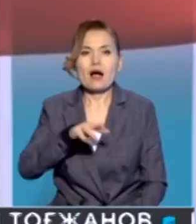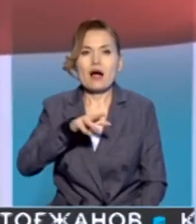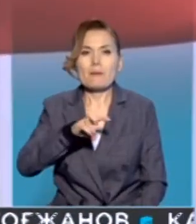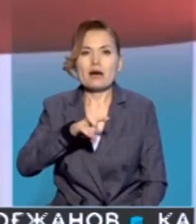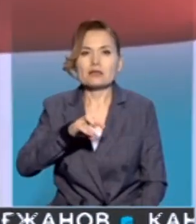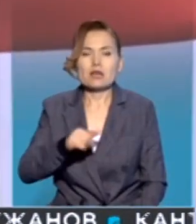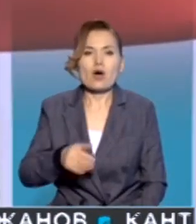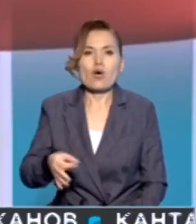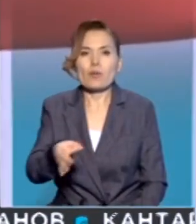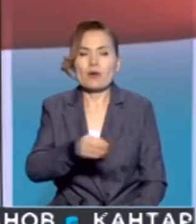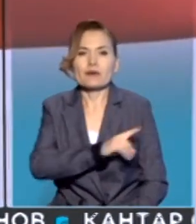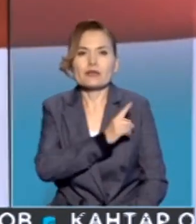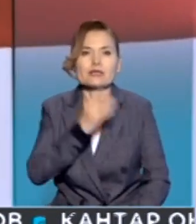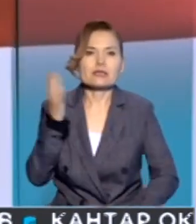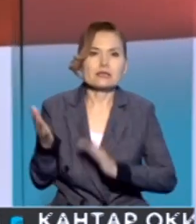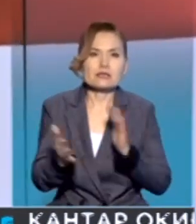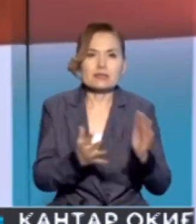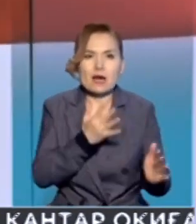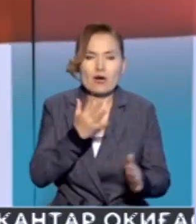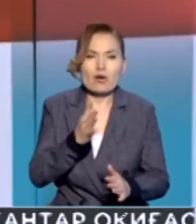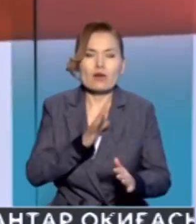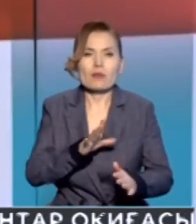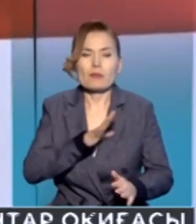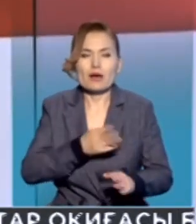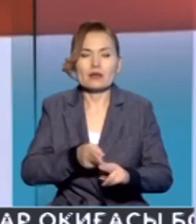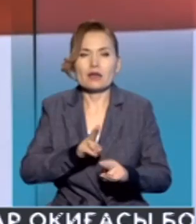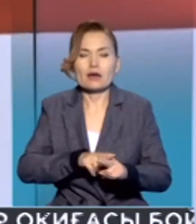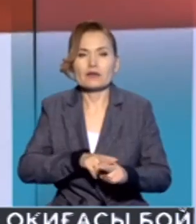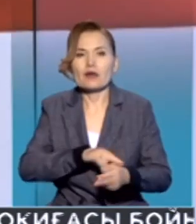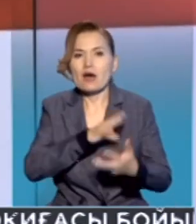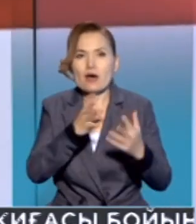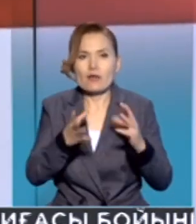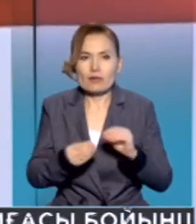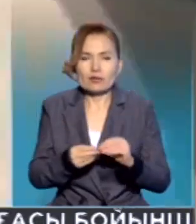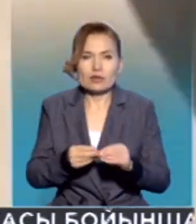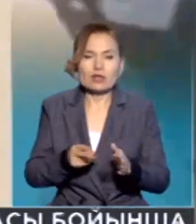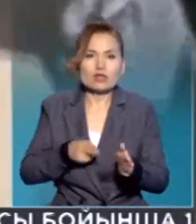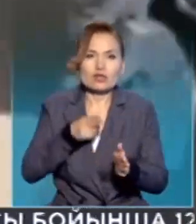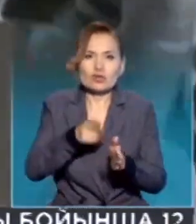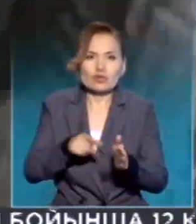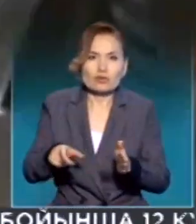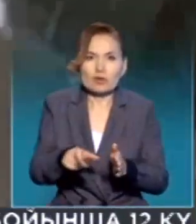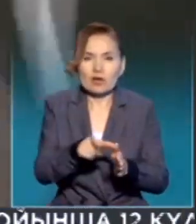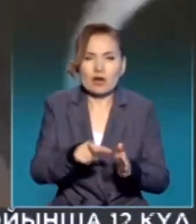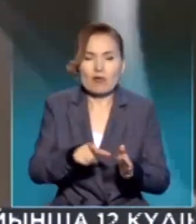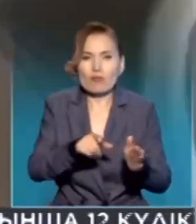Маңғыстау облысында дауыл соғып, салдарынан темір жолды құм басып қалды.